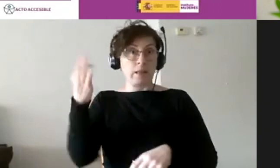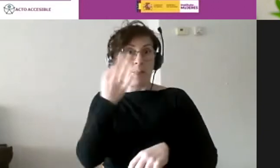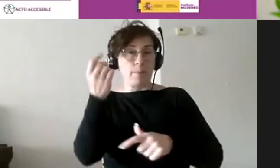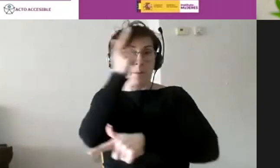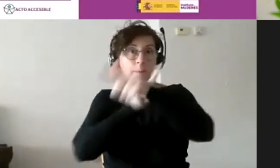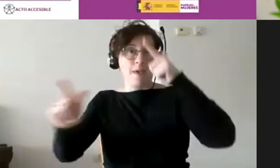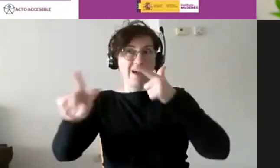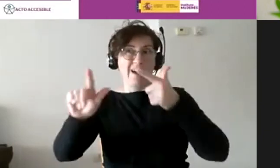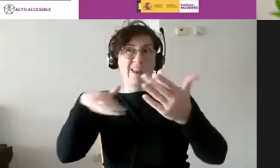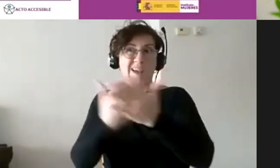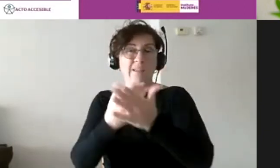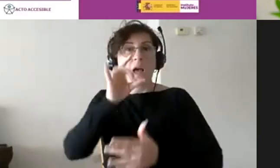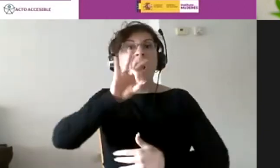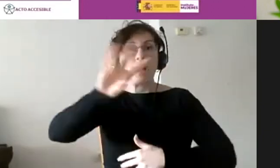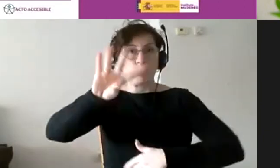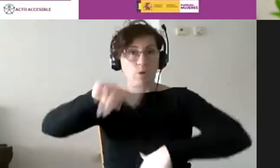Ангелина.